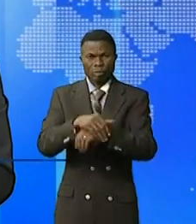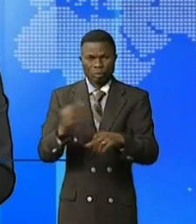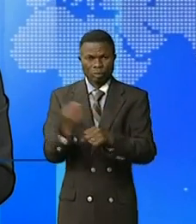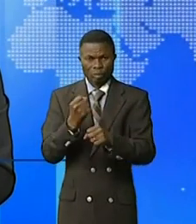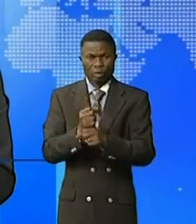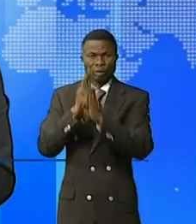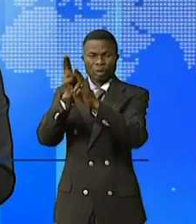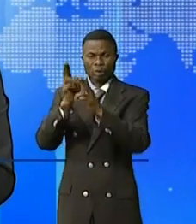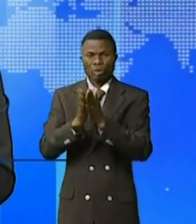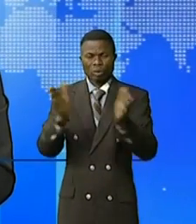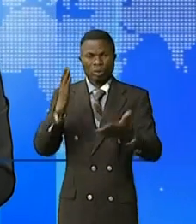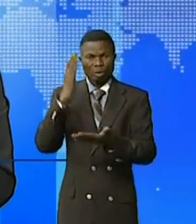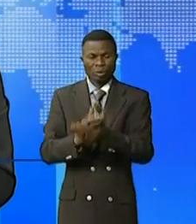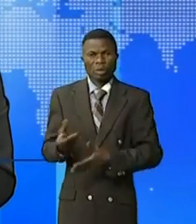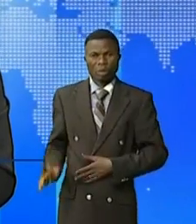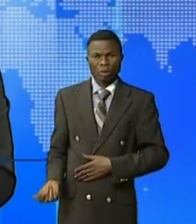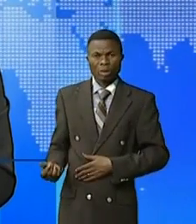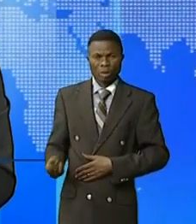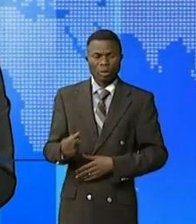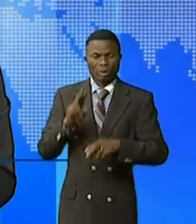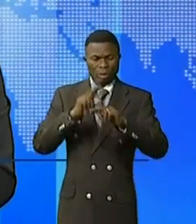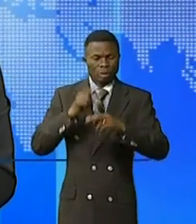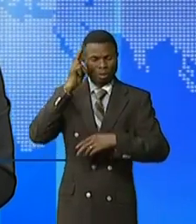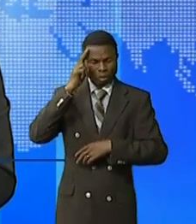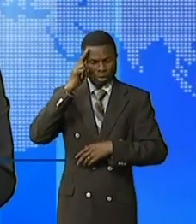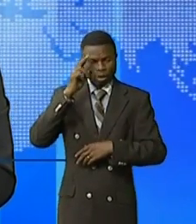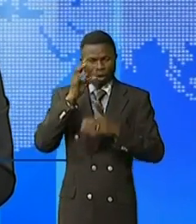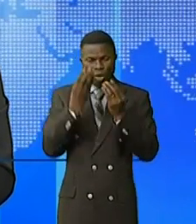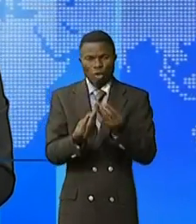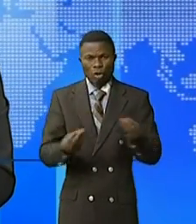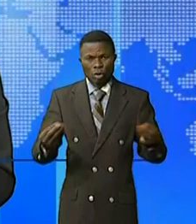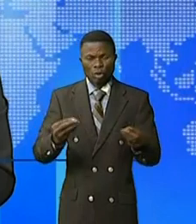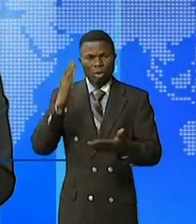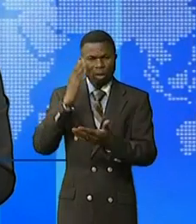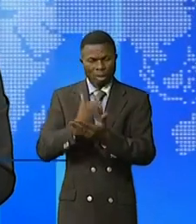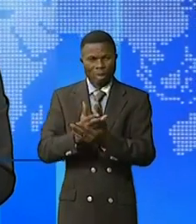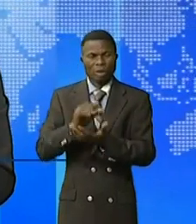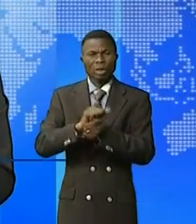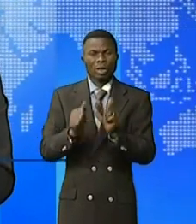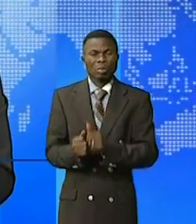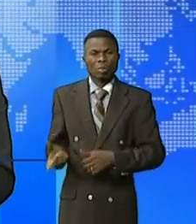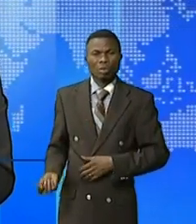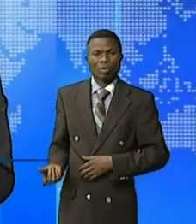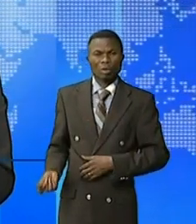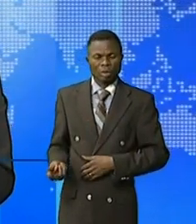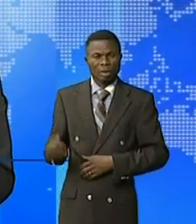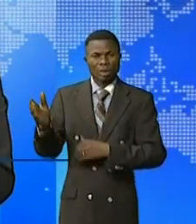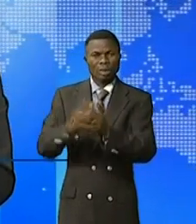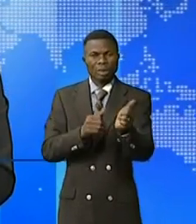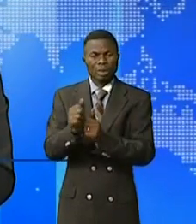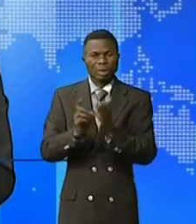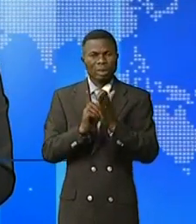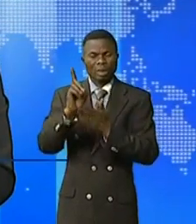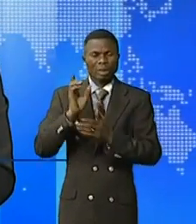généraux de la lutte contre la corruption vont réfléchir sur les voies et moyens pour éradiquer ce fléau qui entrave le